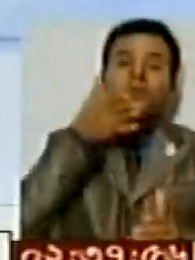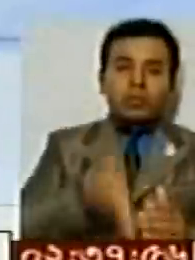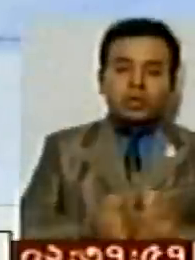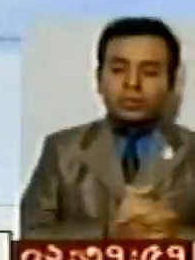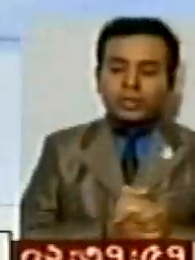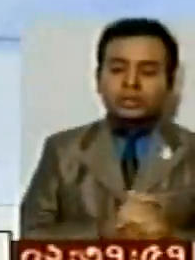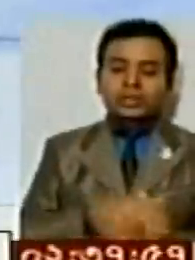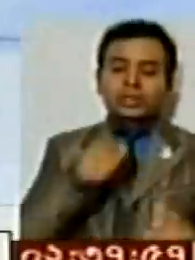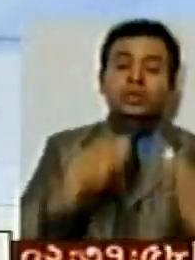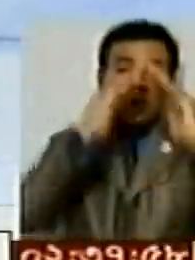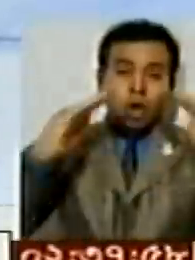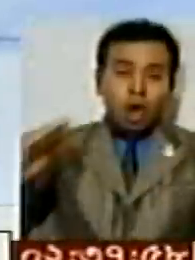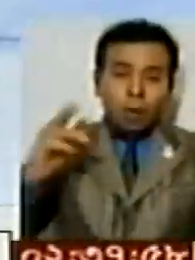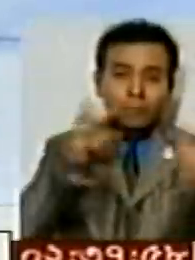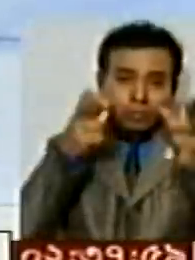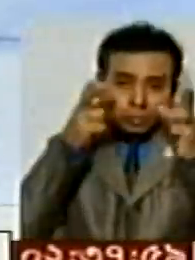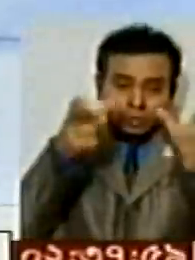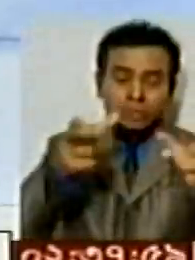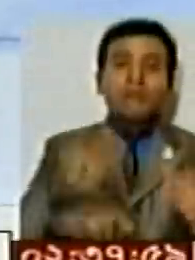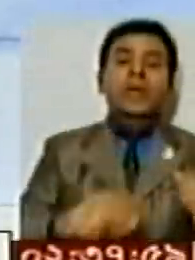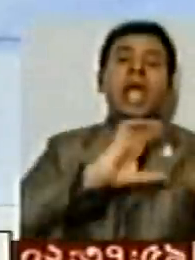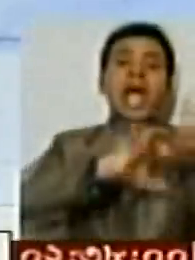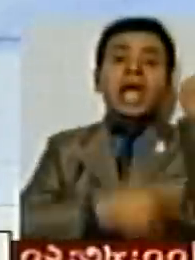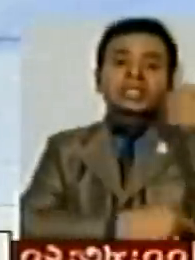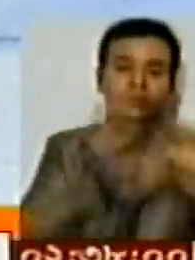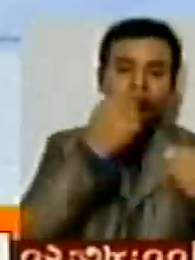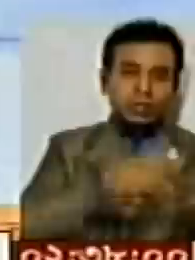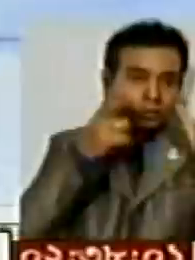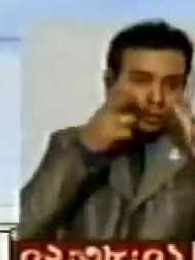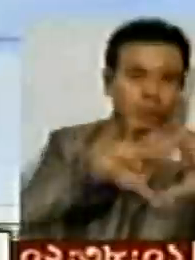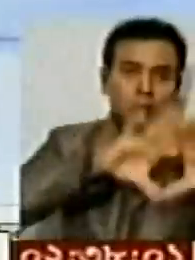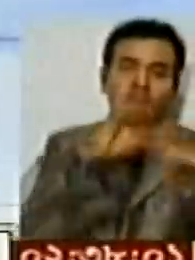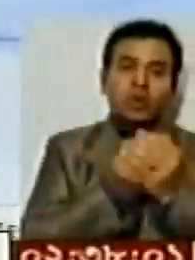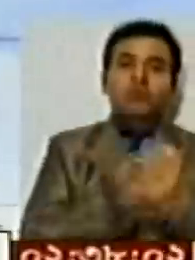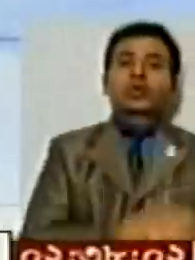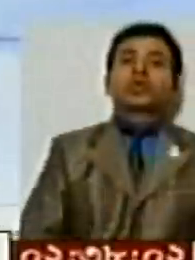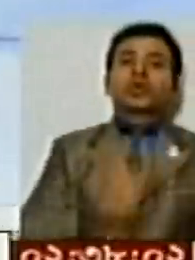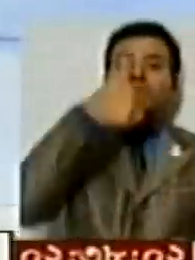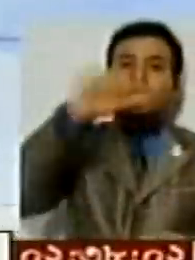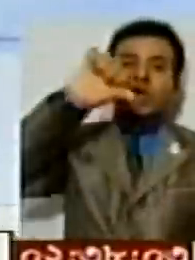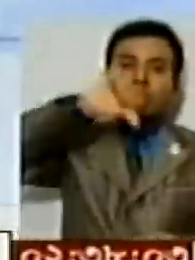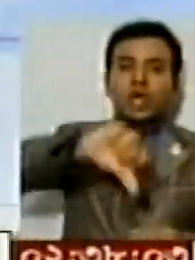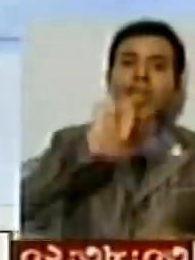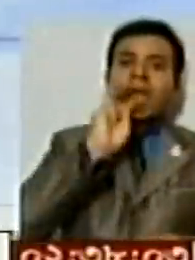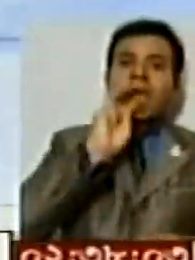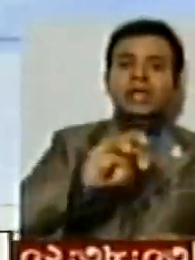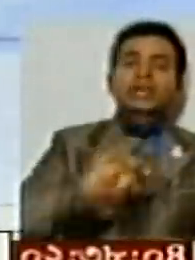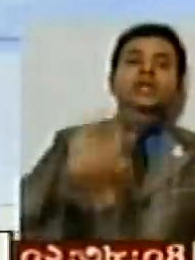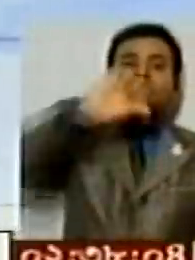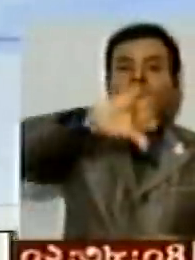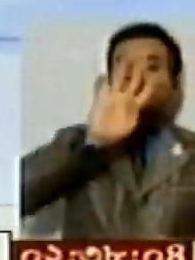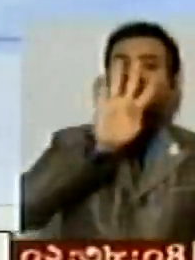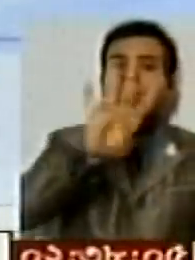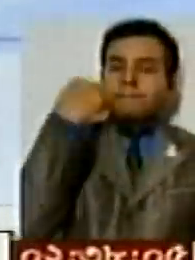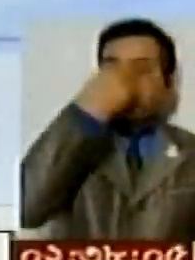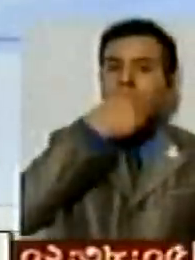1,21,349 জন। এই 24 ঘন্টা ছাড় বাদ দিয়ে আমাদের বর্তমানে হোম কোয়ারেন্টাইনে আছেন এবং হোম এবং প্রাতিষ্ঠানিক